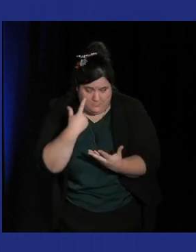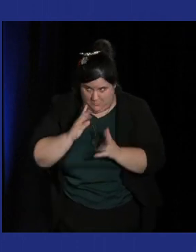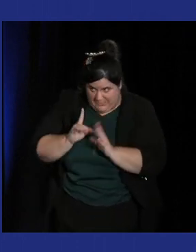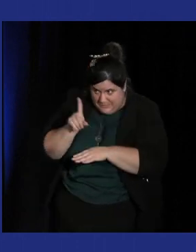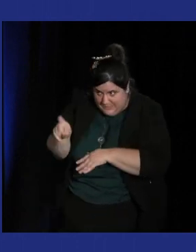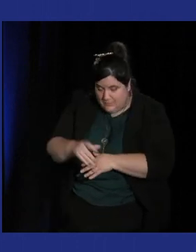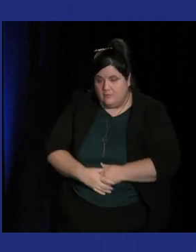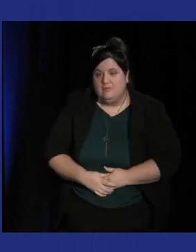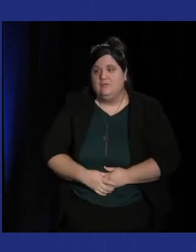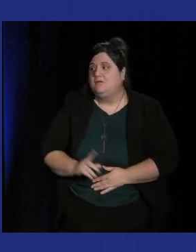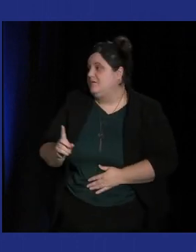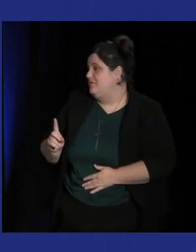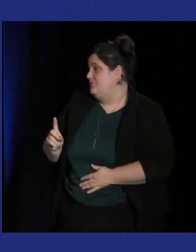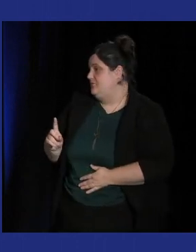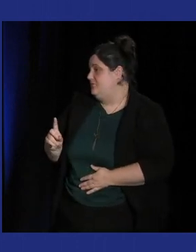si